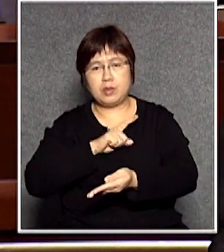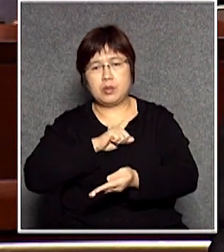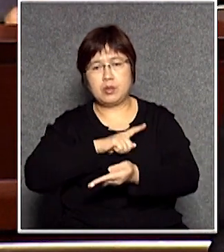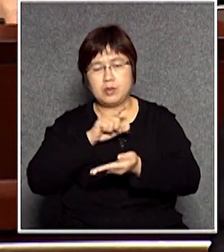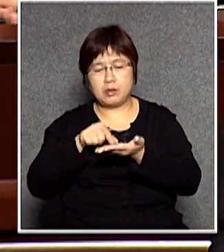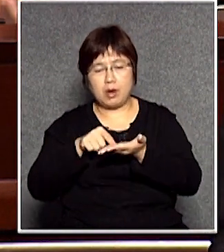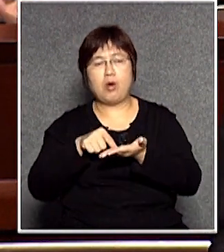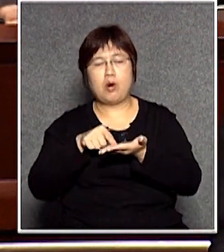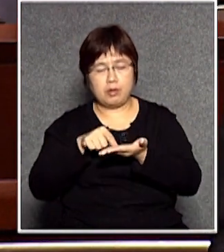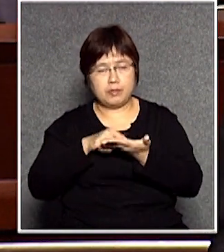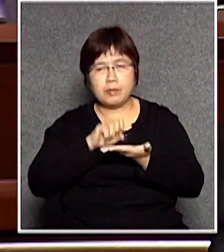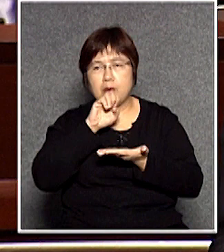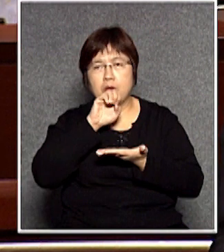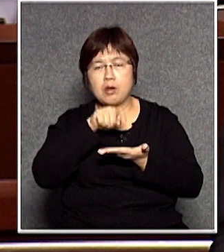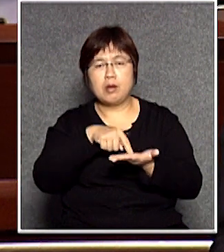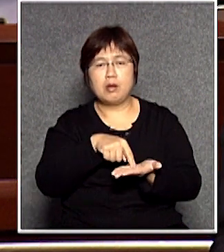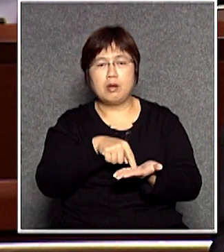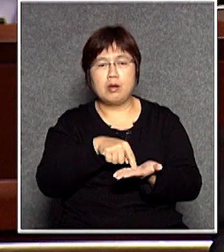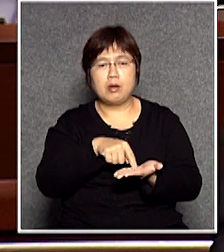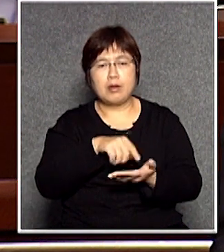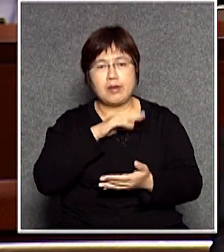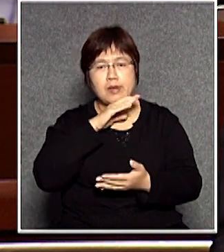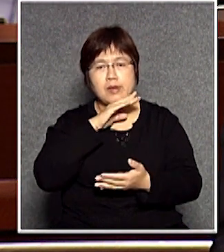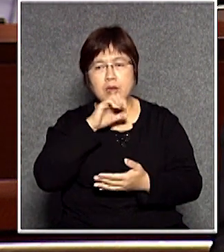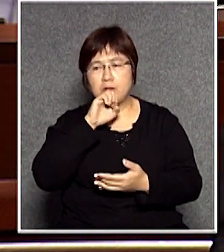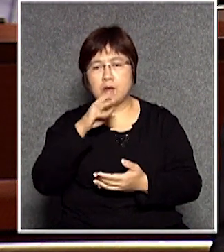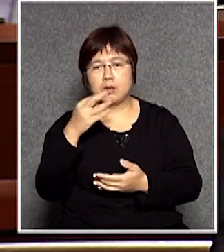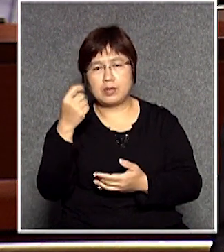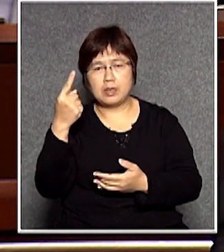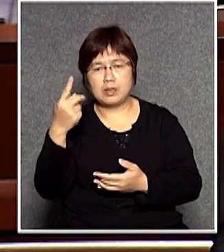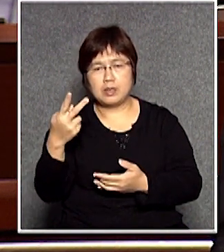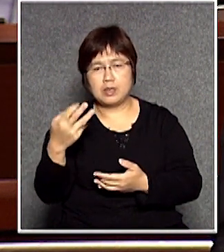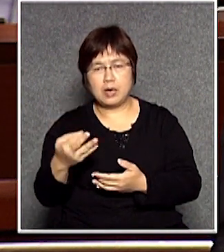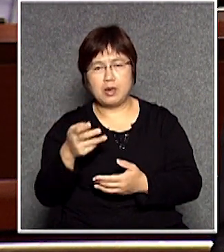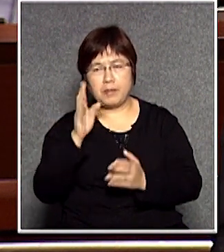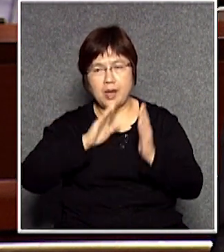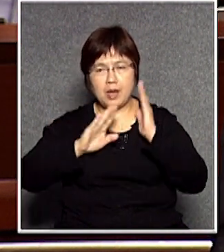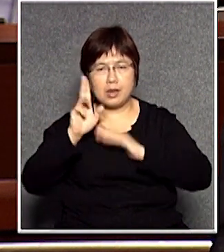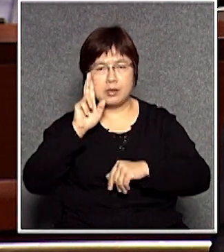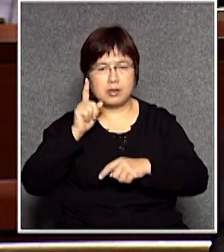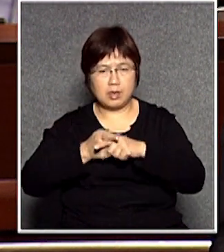出來，大話講三次就想當真話。